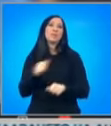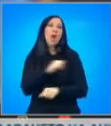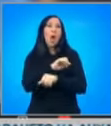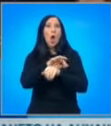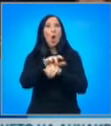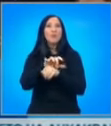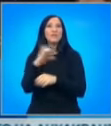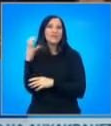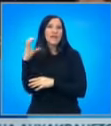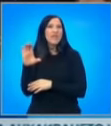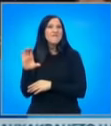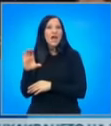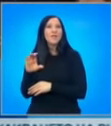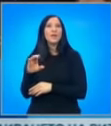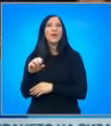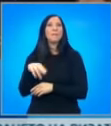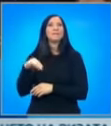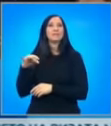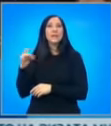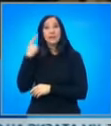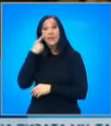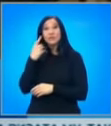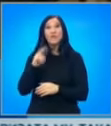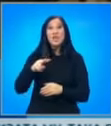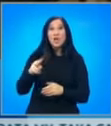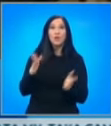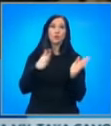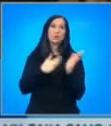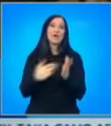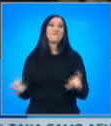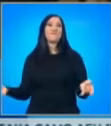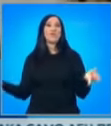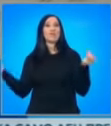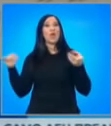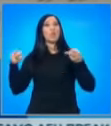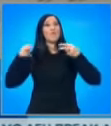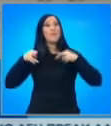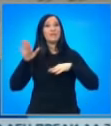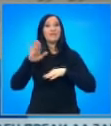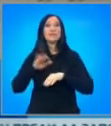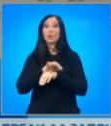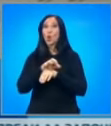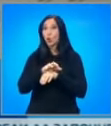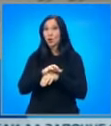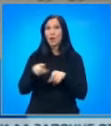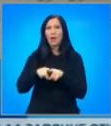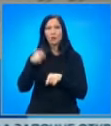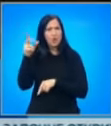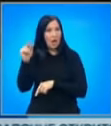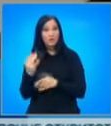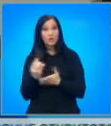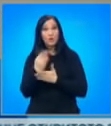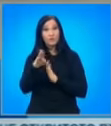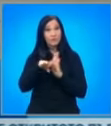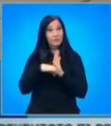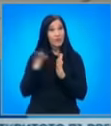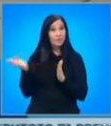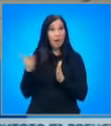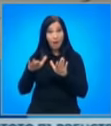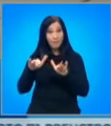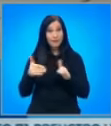т.е. PCR-тестове или доказателство за възстановяване след COVID. Както и ти спомена, новите правила бяха приети,